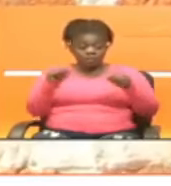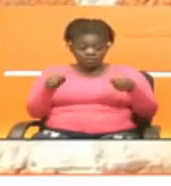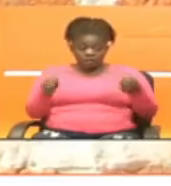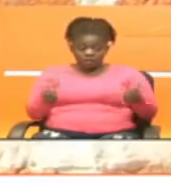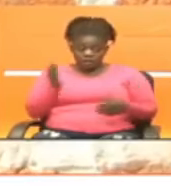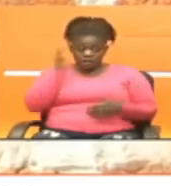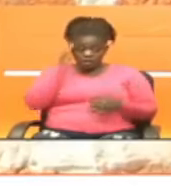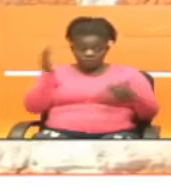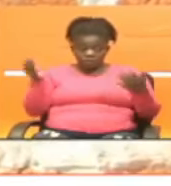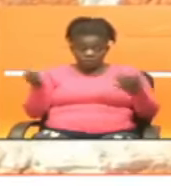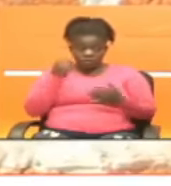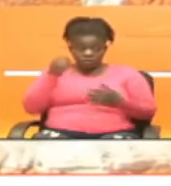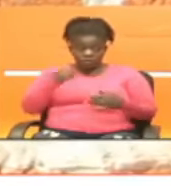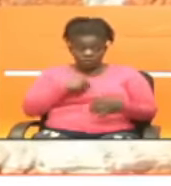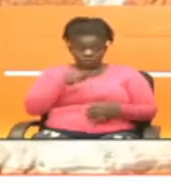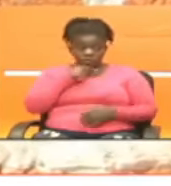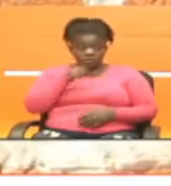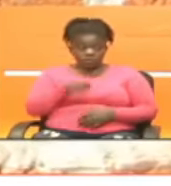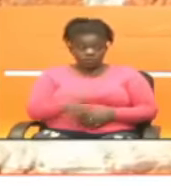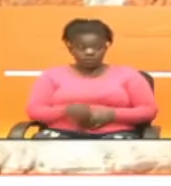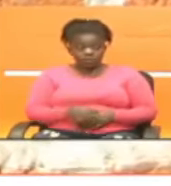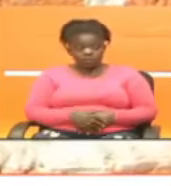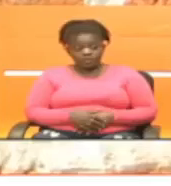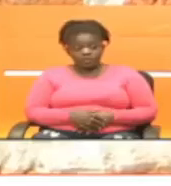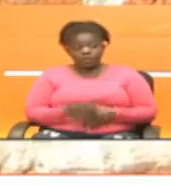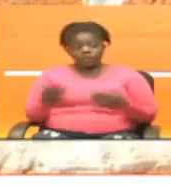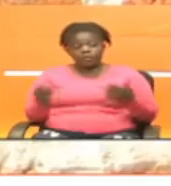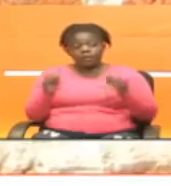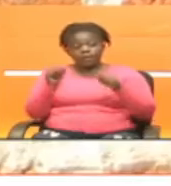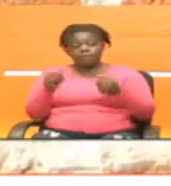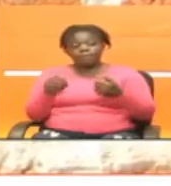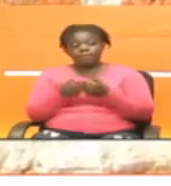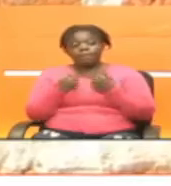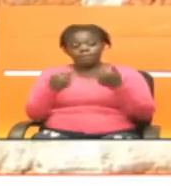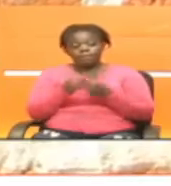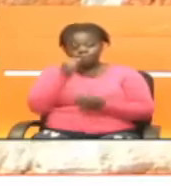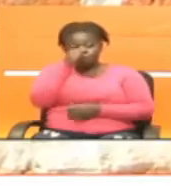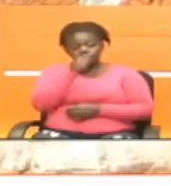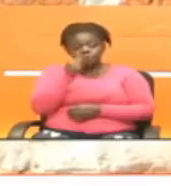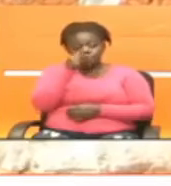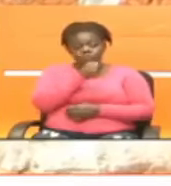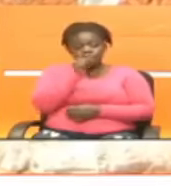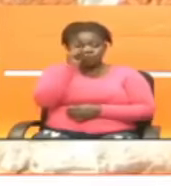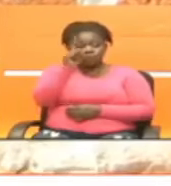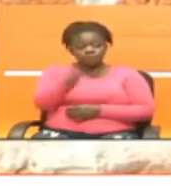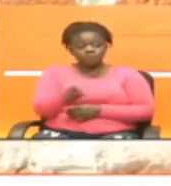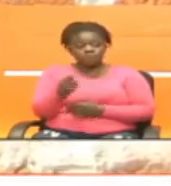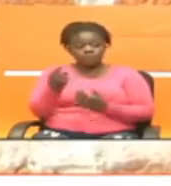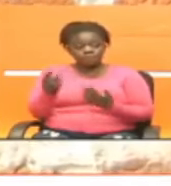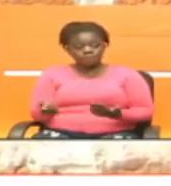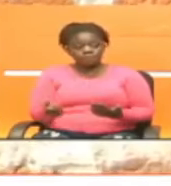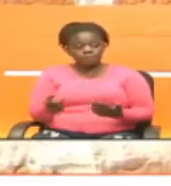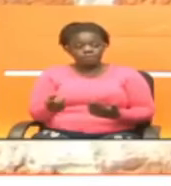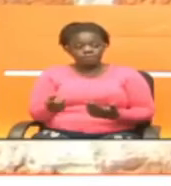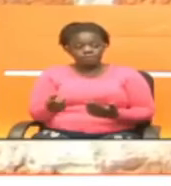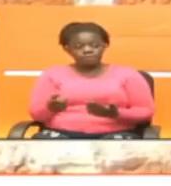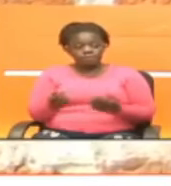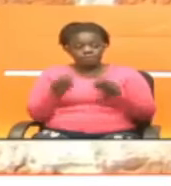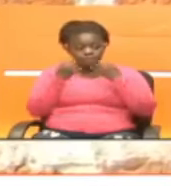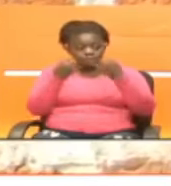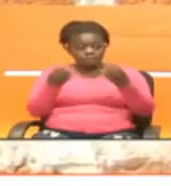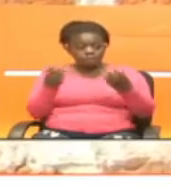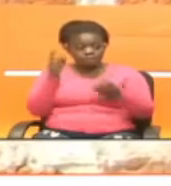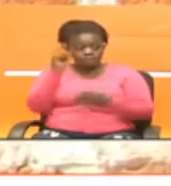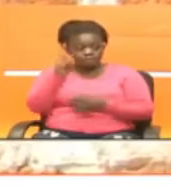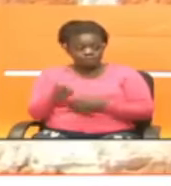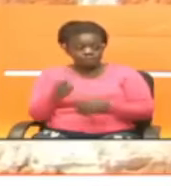ng'amanyi waali nga nze taata we gw'ayinza okubuulirako ekyama kye ne ntuukayo nga n'oli antegeeza